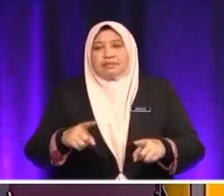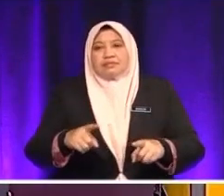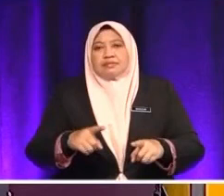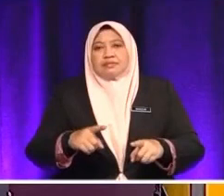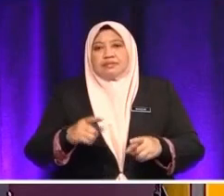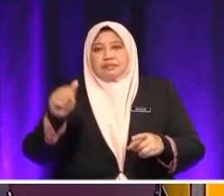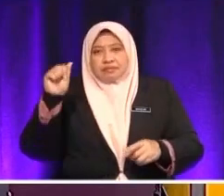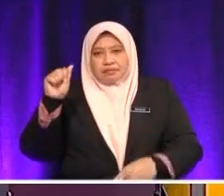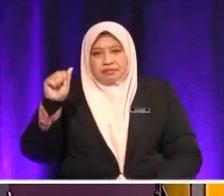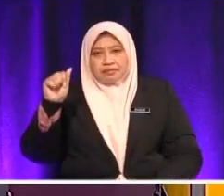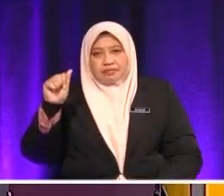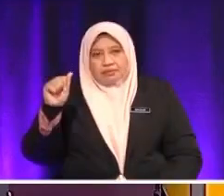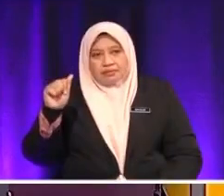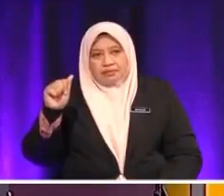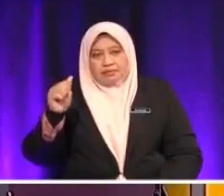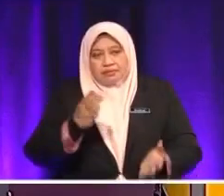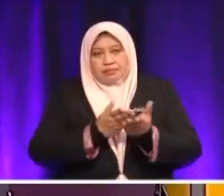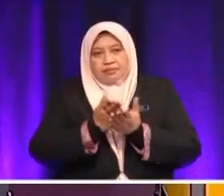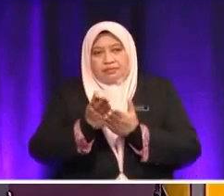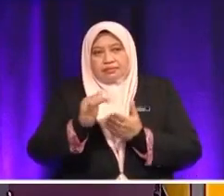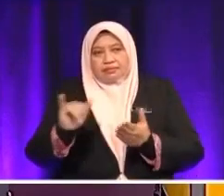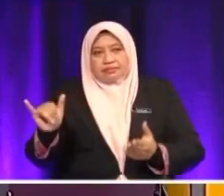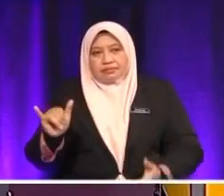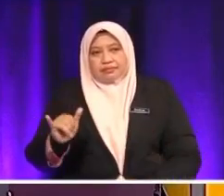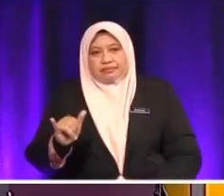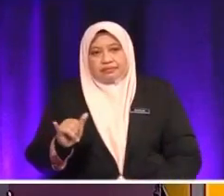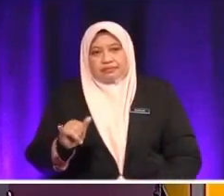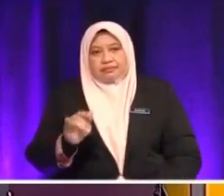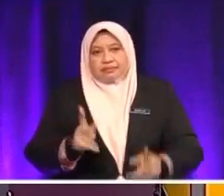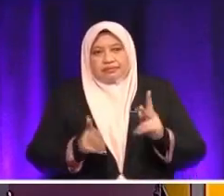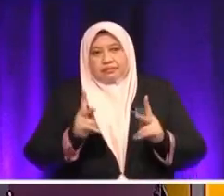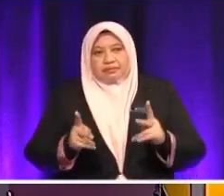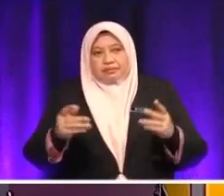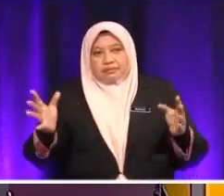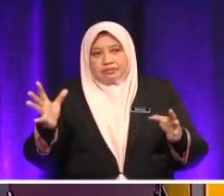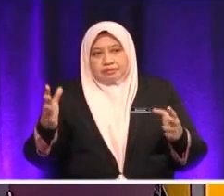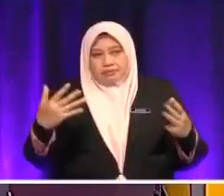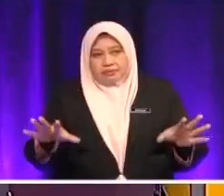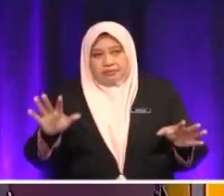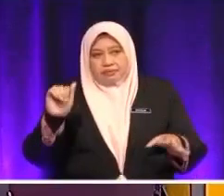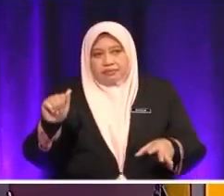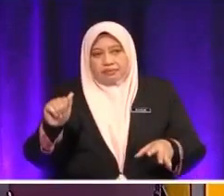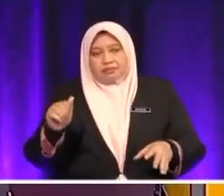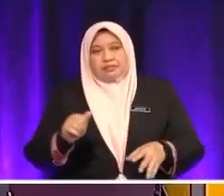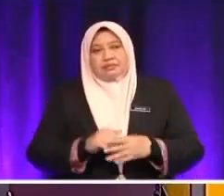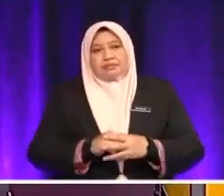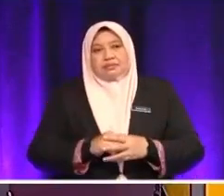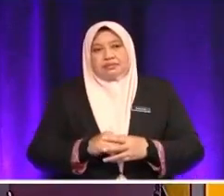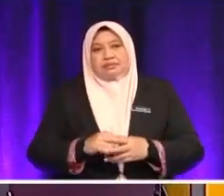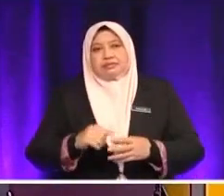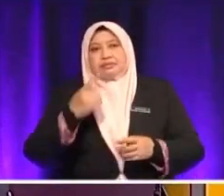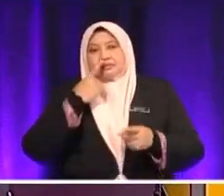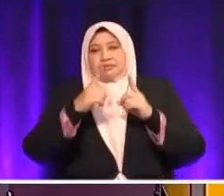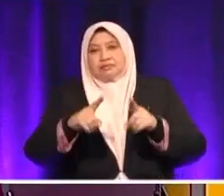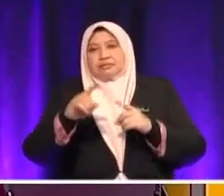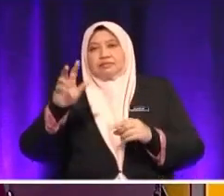I dan seterusnya Oke kalau Dai dasi jadi kita tahulah mesti yang nomor 3